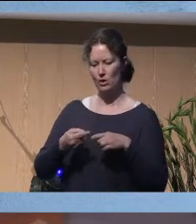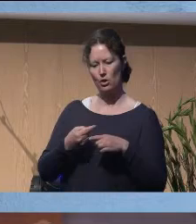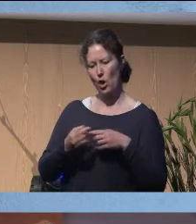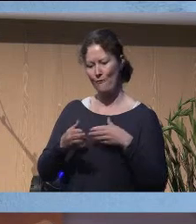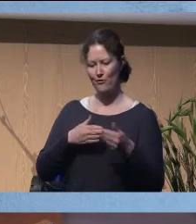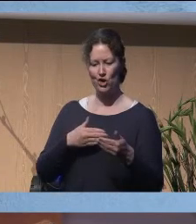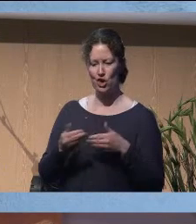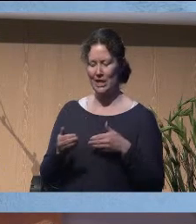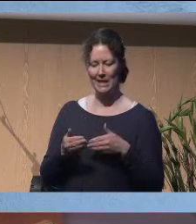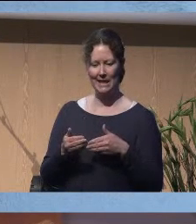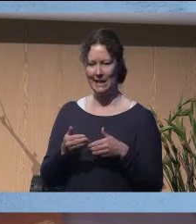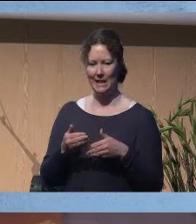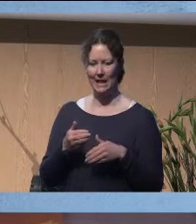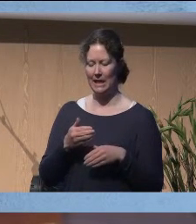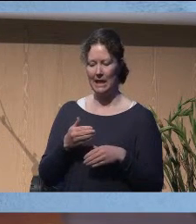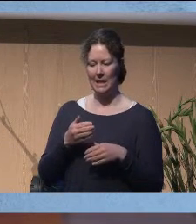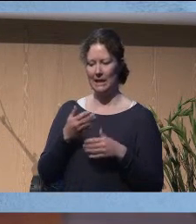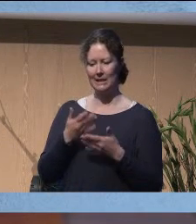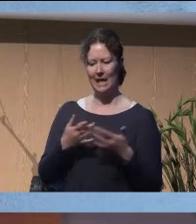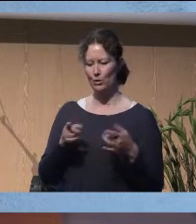som manualisert.